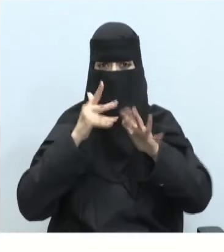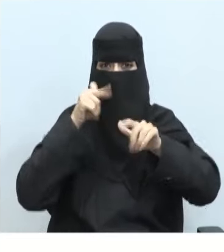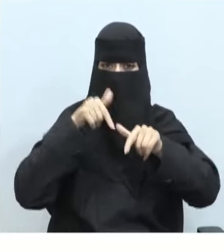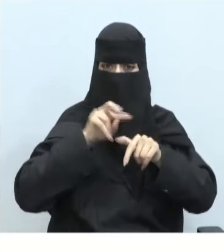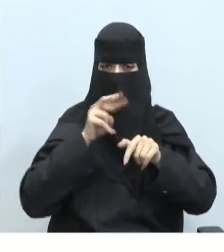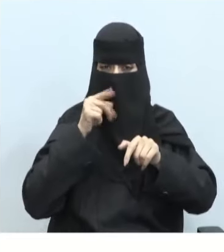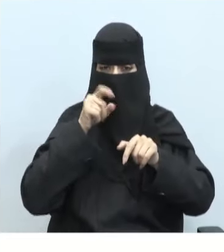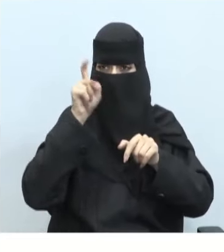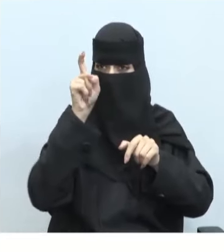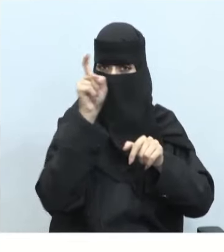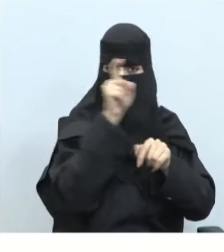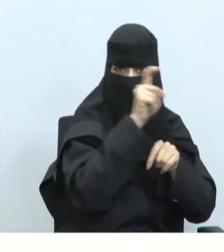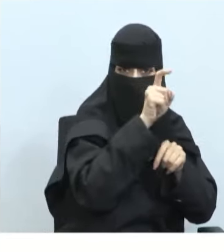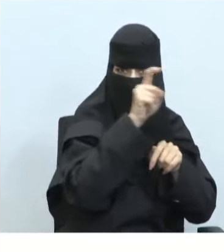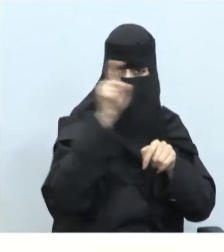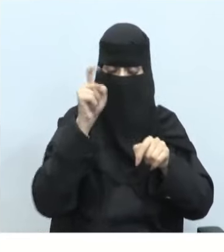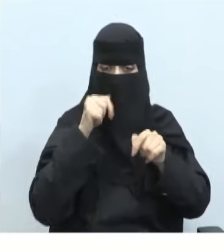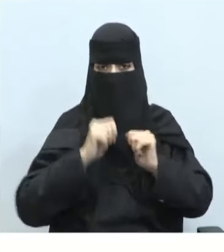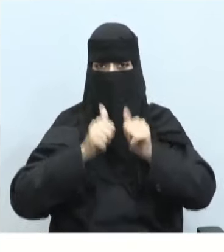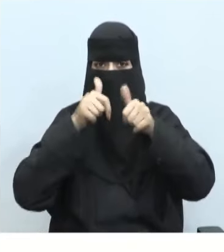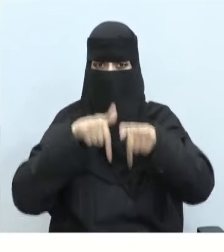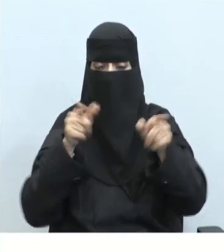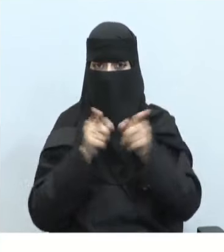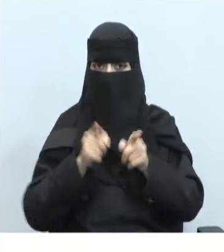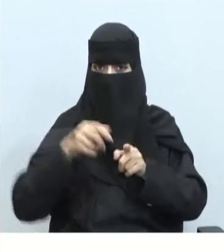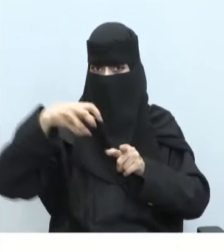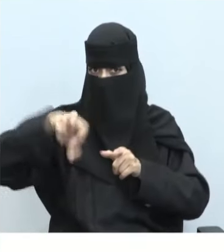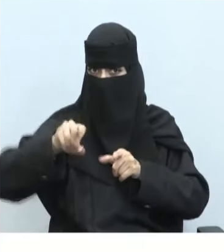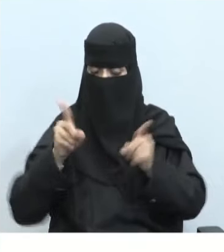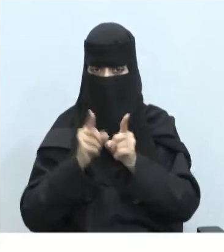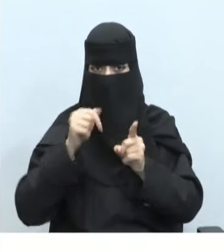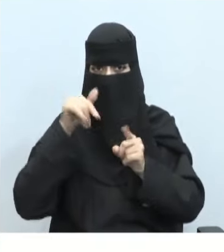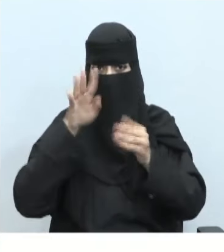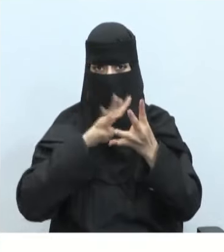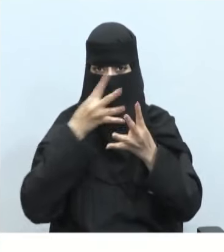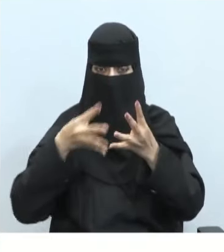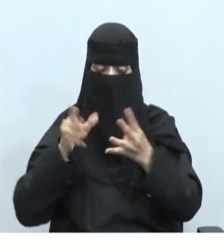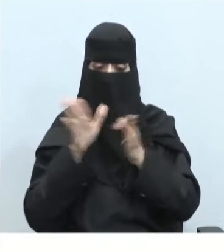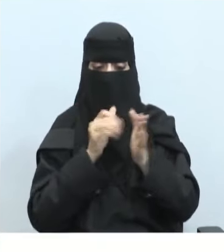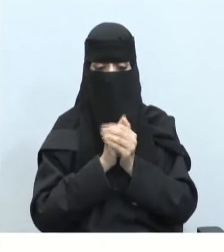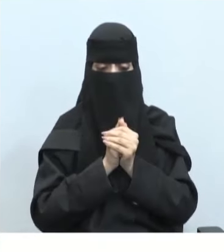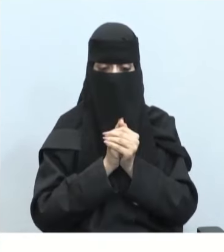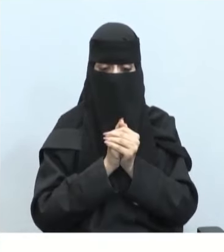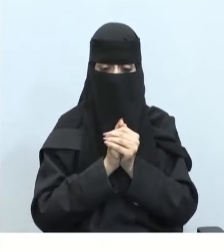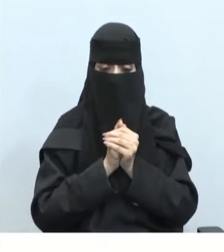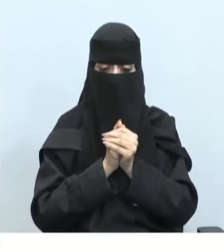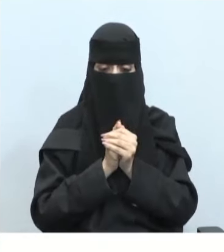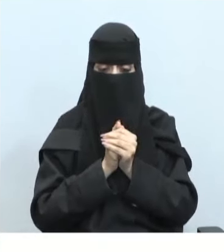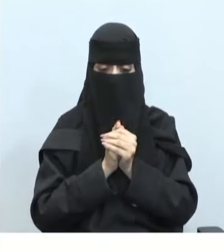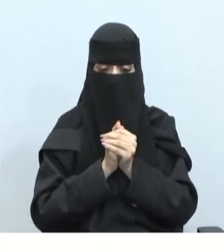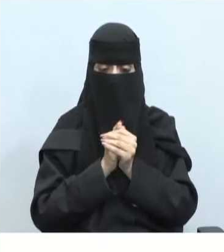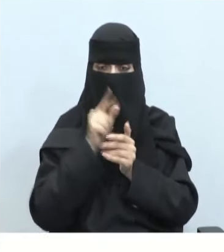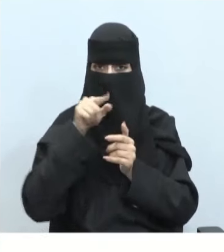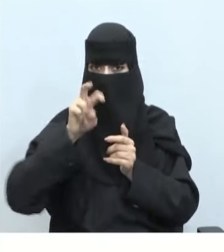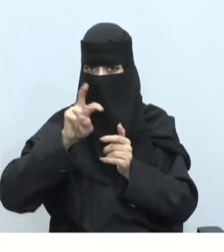بالنقر والسحب فتستطيع ان تحدد جزء محدد من الجدول